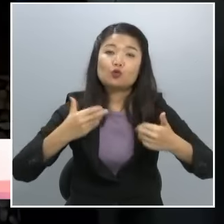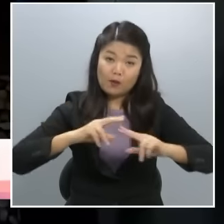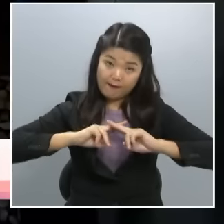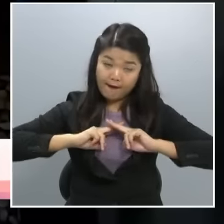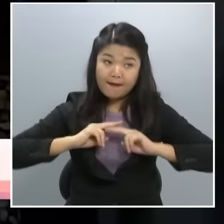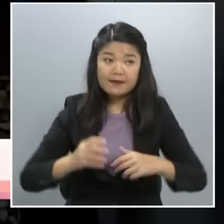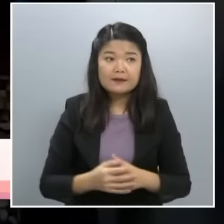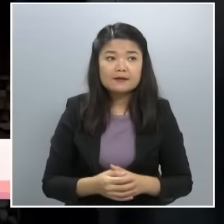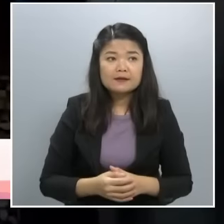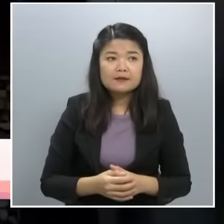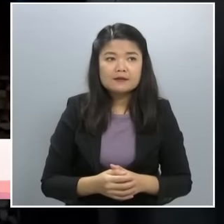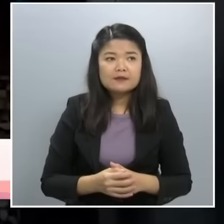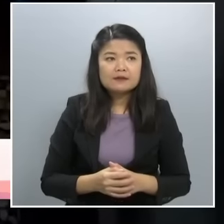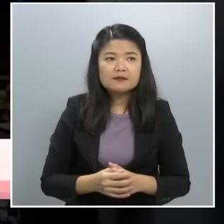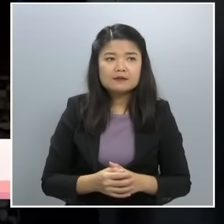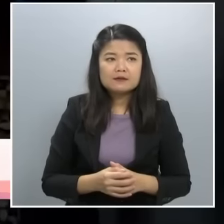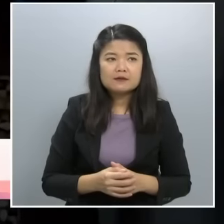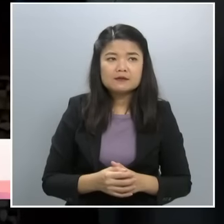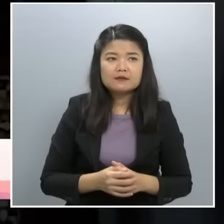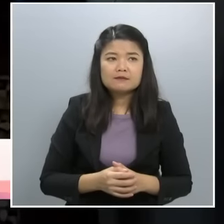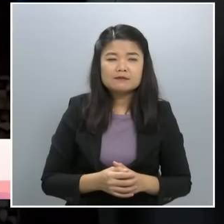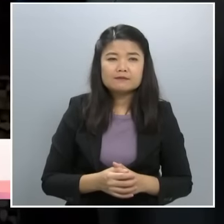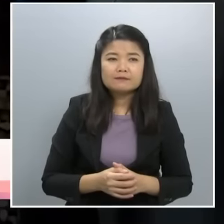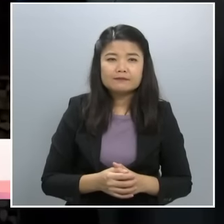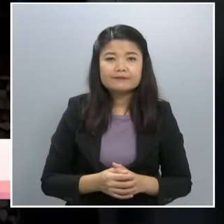ที่ทางสองแม่ลูกบอกว่ามาเต้นยั่วยวนเขา